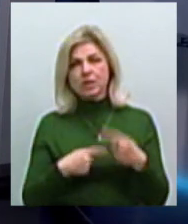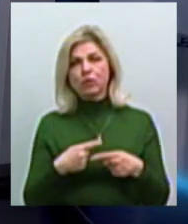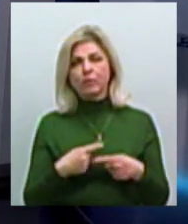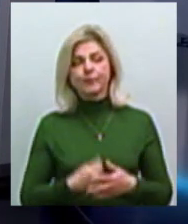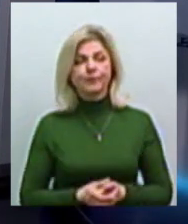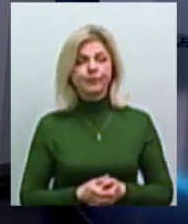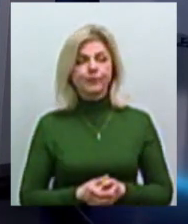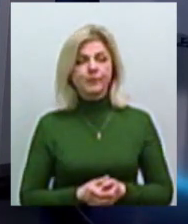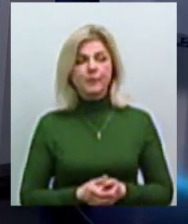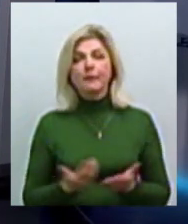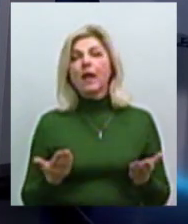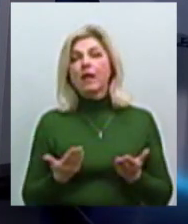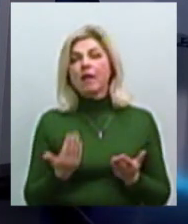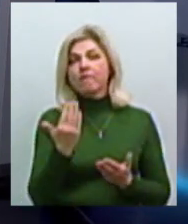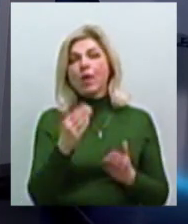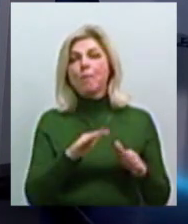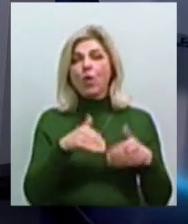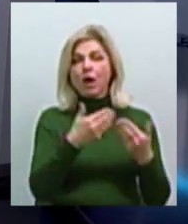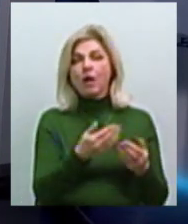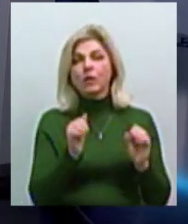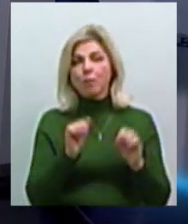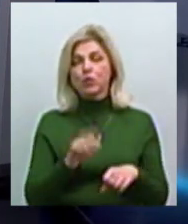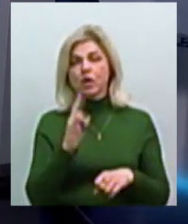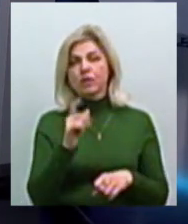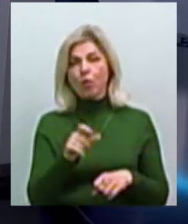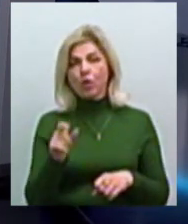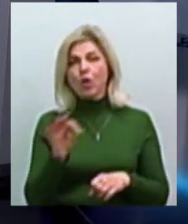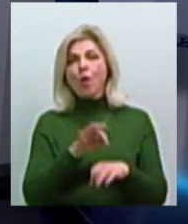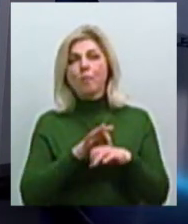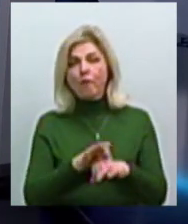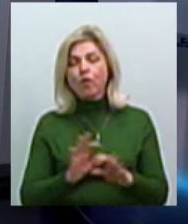Олександр Анатолійович, які поради можна дати миколаївцям щодо поводження